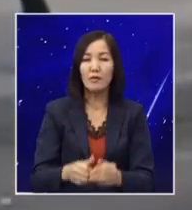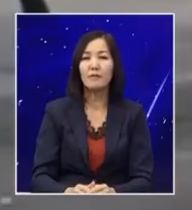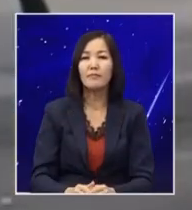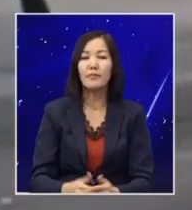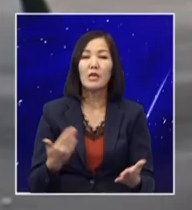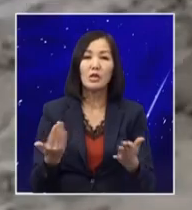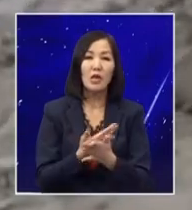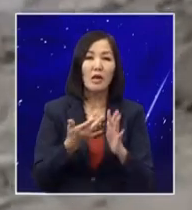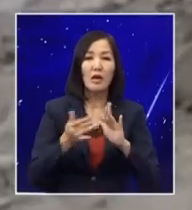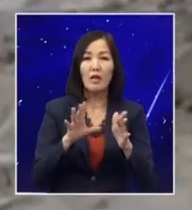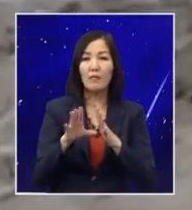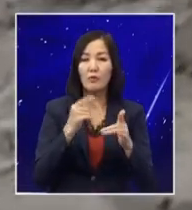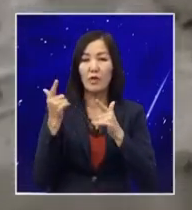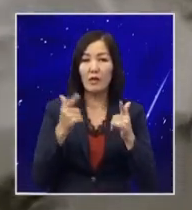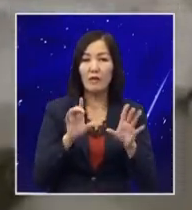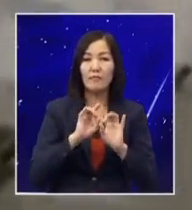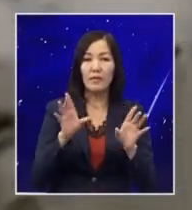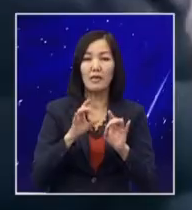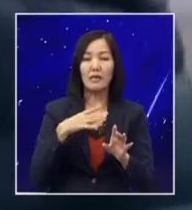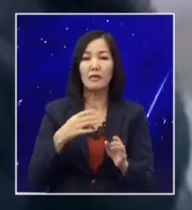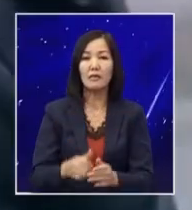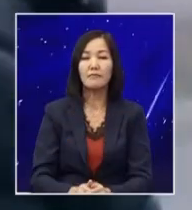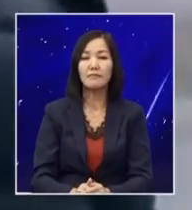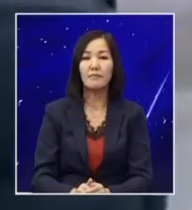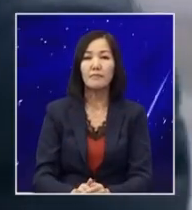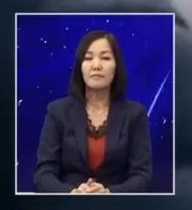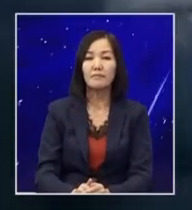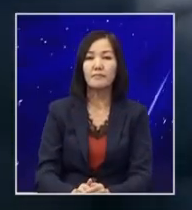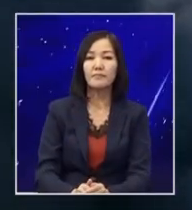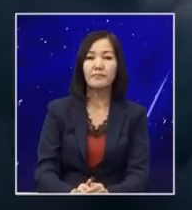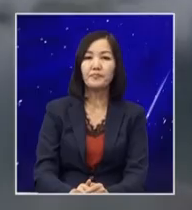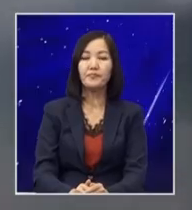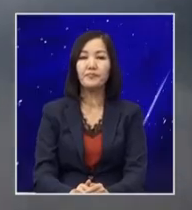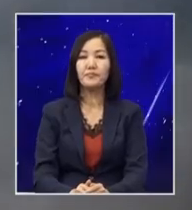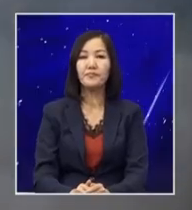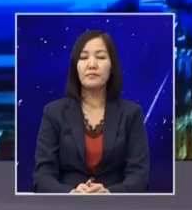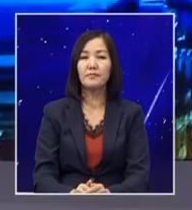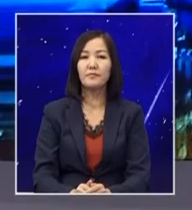Топтаманы ғалымтор ақпараттар арқылы дайындаған Несіпбек Мадина, Жетісу телеарнасы.